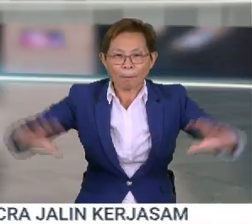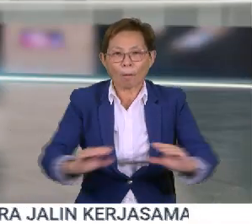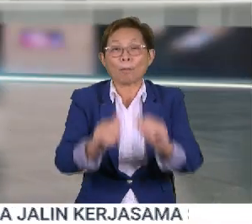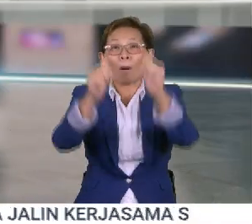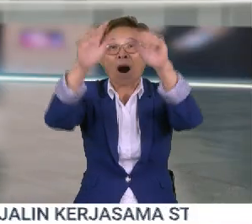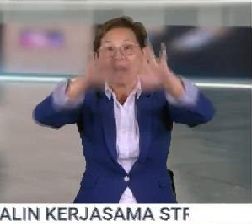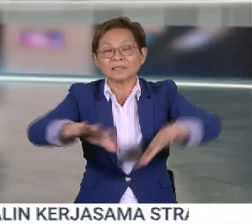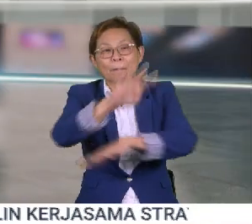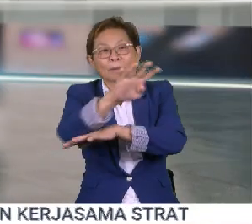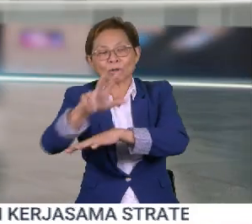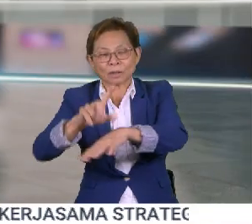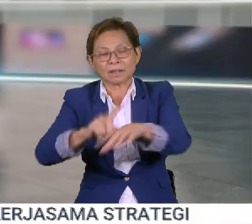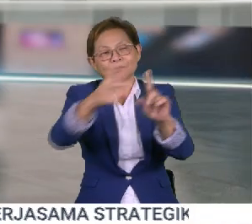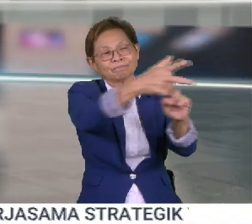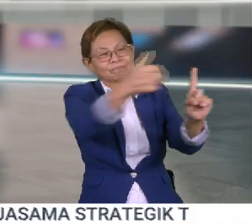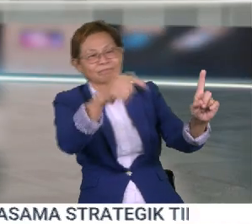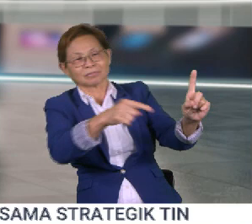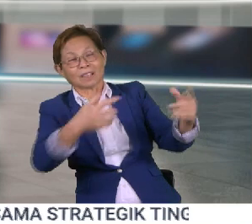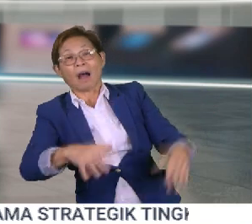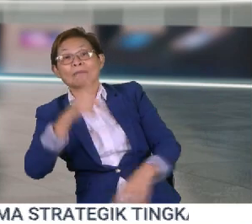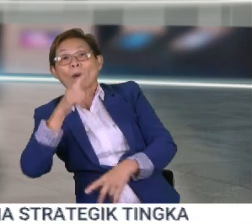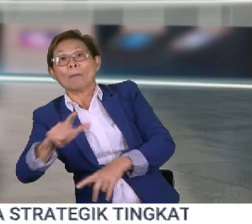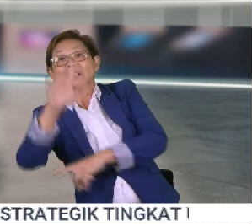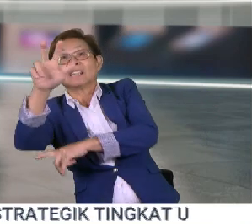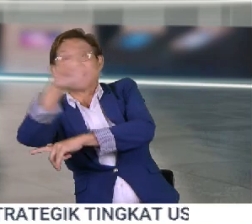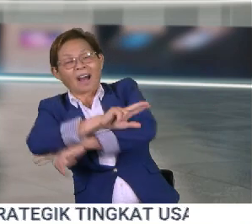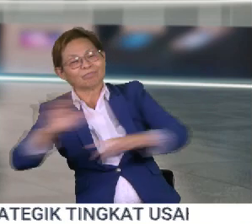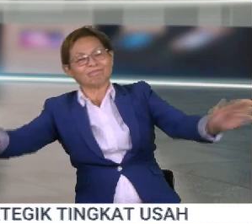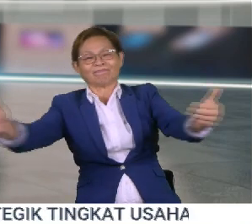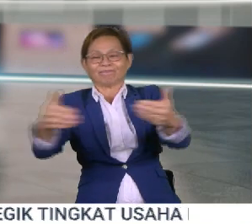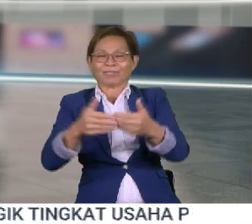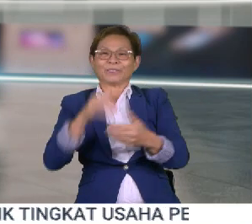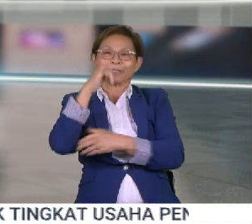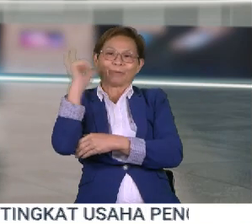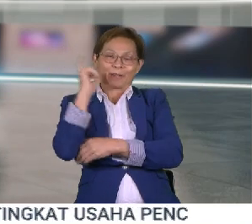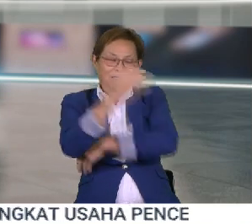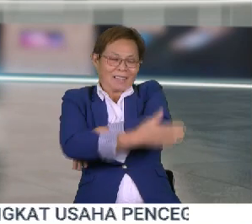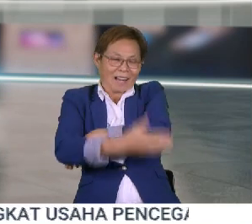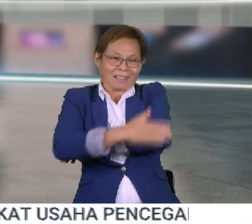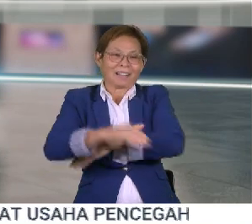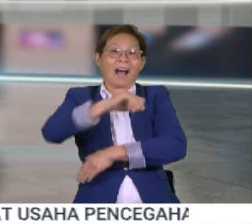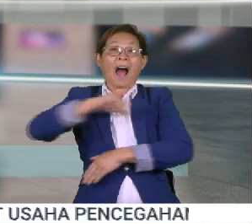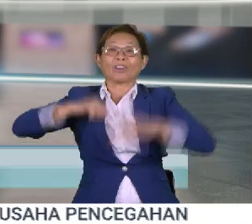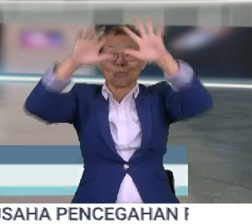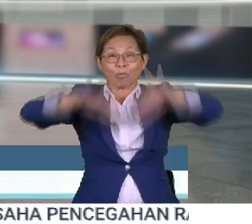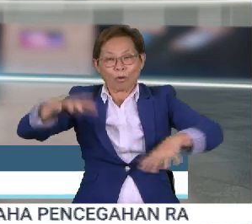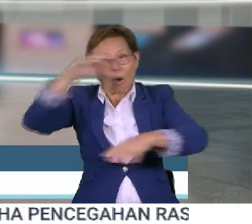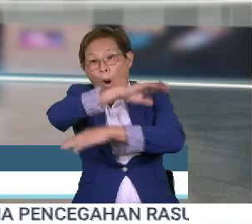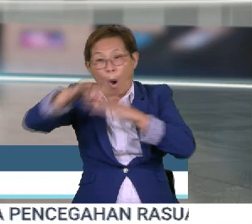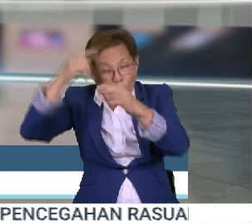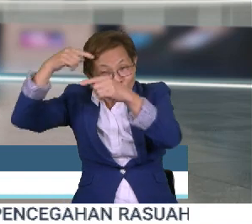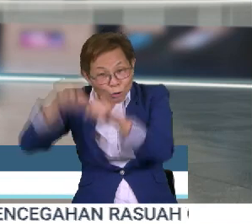43 di Jakarta Indonesia selama 3 hari melaporkan tirainya semalam negara-negara anggota sepakat untuk terus